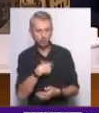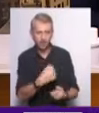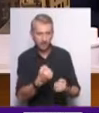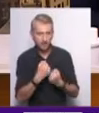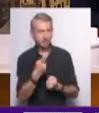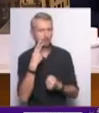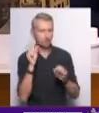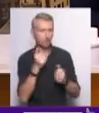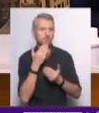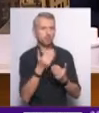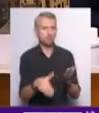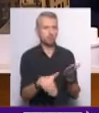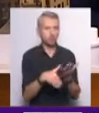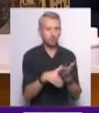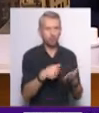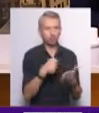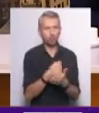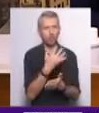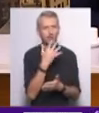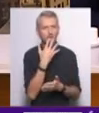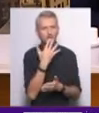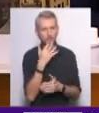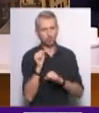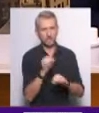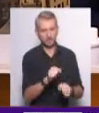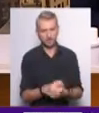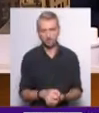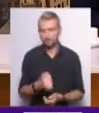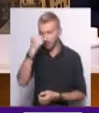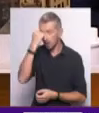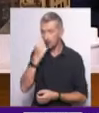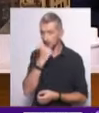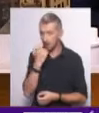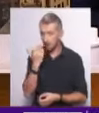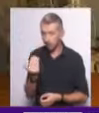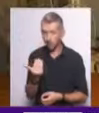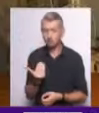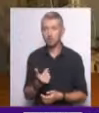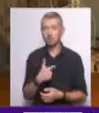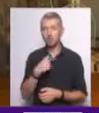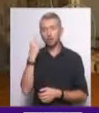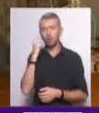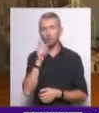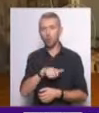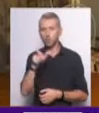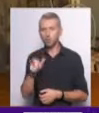можуть звернутися по допомогу до націоналістів. Так, дуже дякую, пане Володимире. Ну, тим паче, я думаю, що ті люди, які